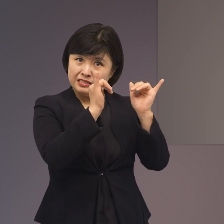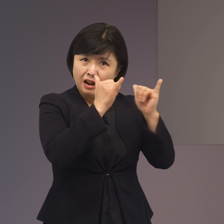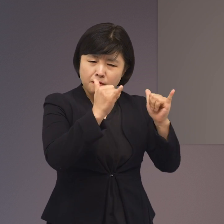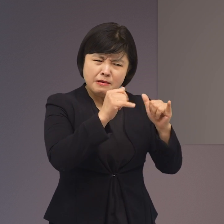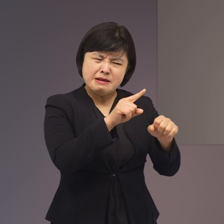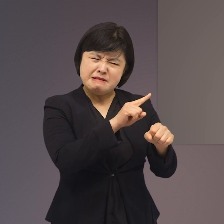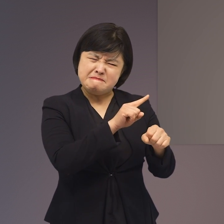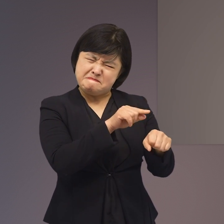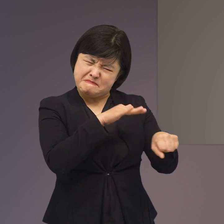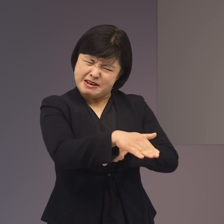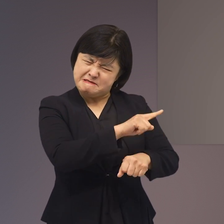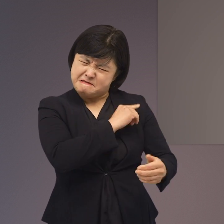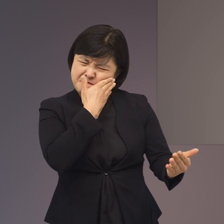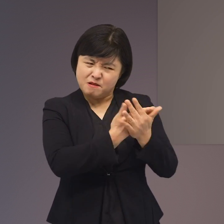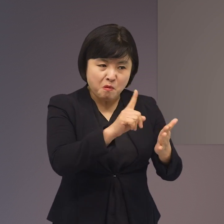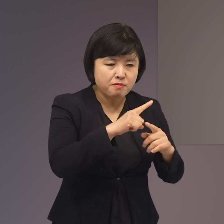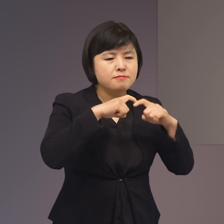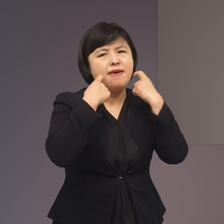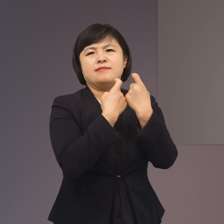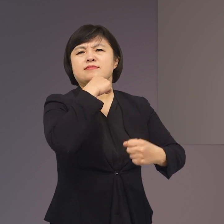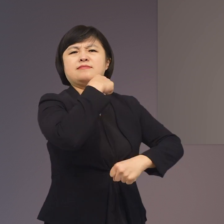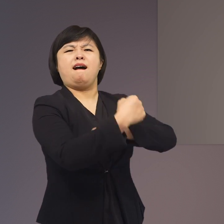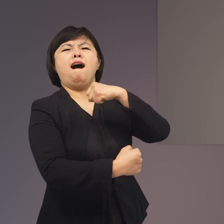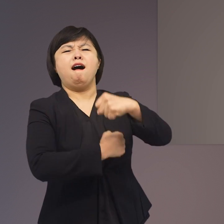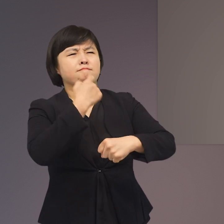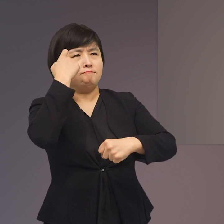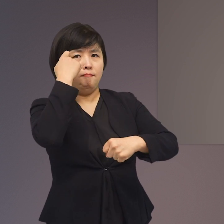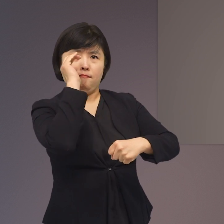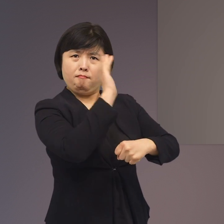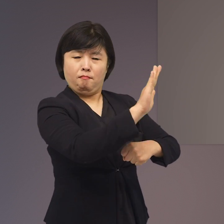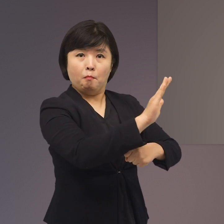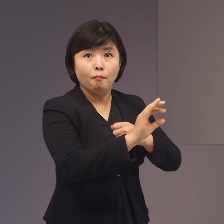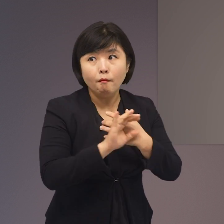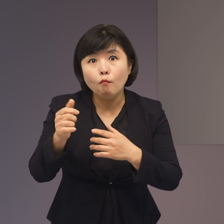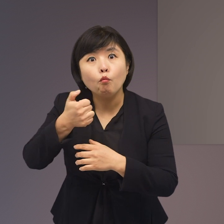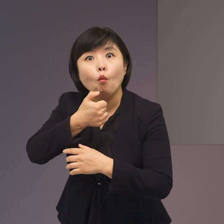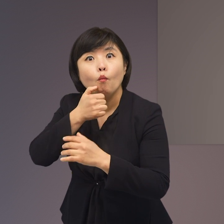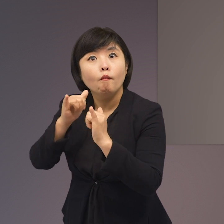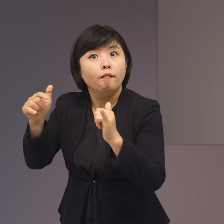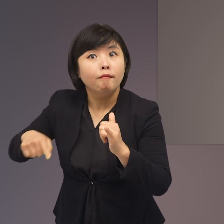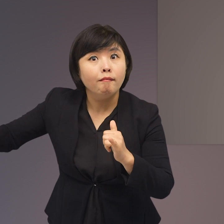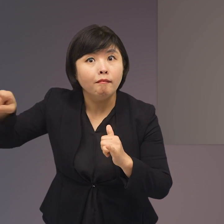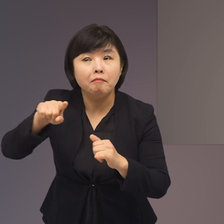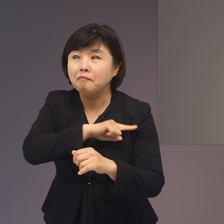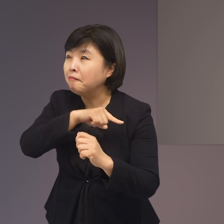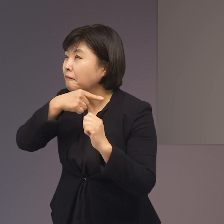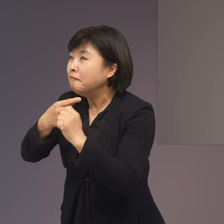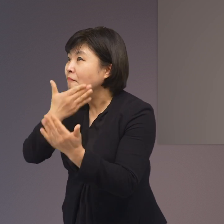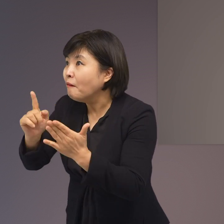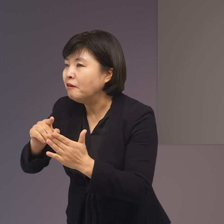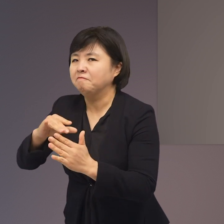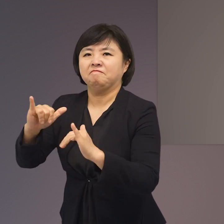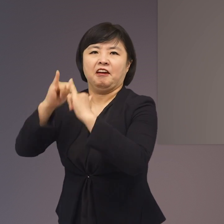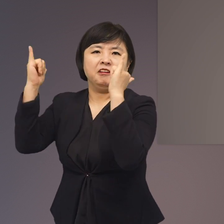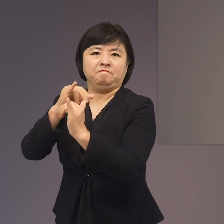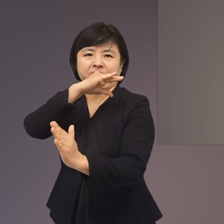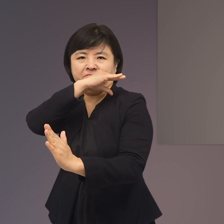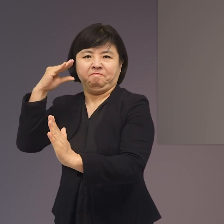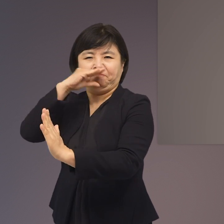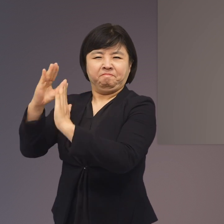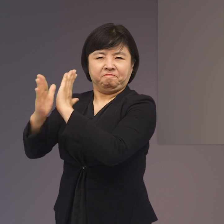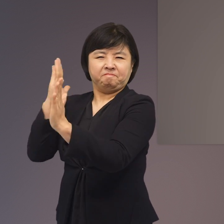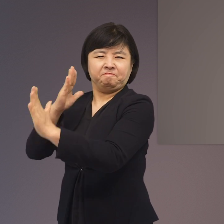그리스인이 개인의 자유를 소중하게 여겼다면 로마인은 사회의 질서를 중시하던 풍모가 문자의 양식에도